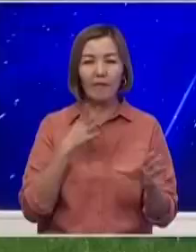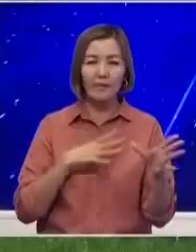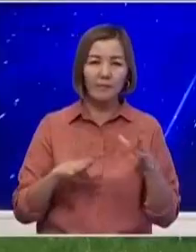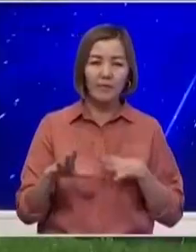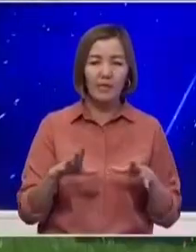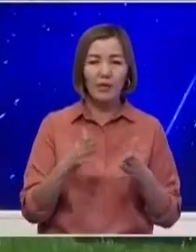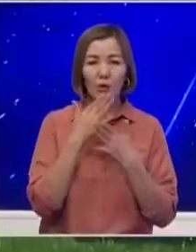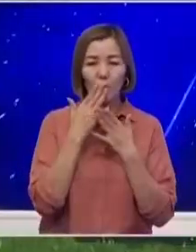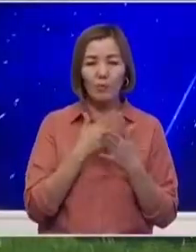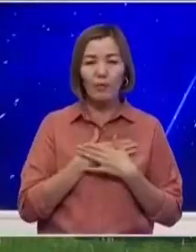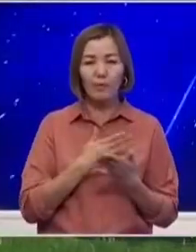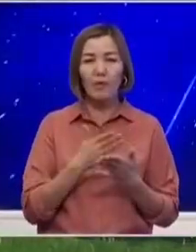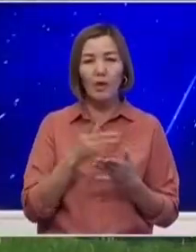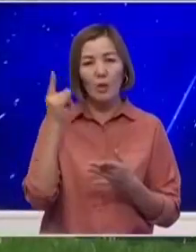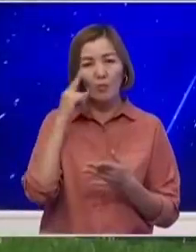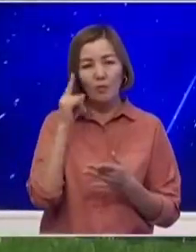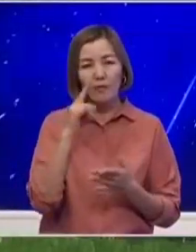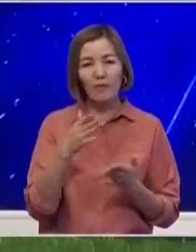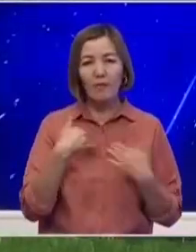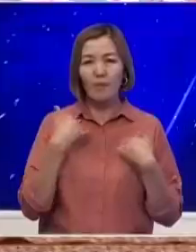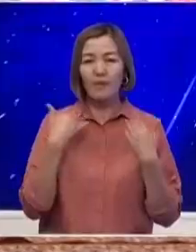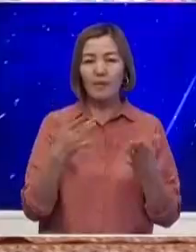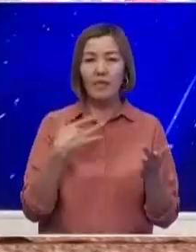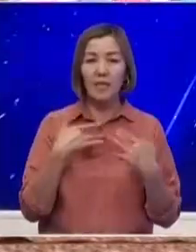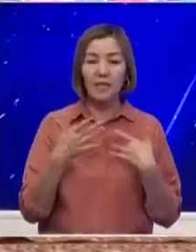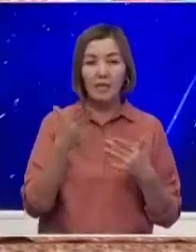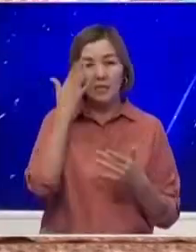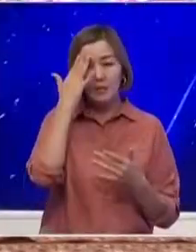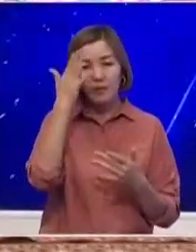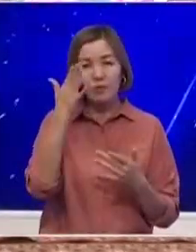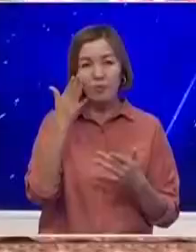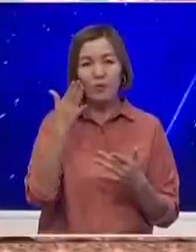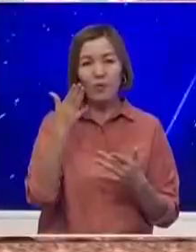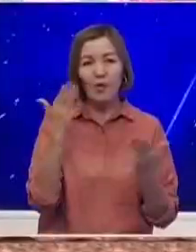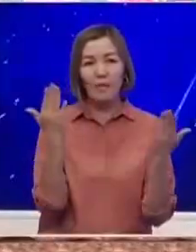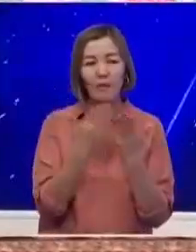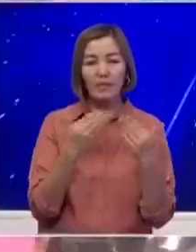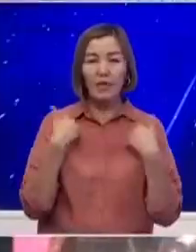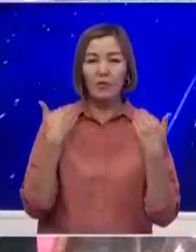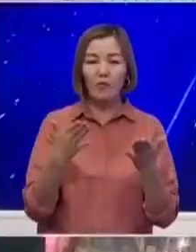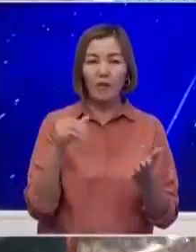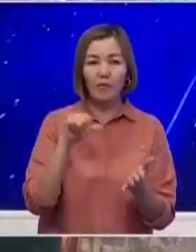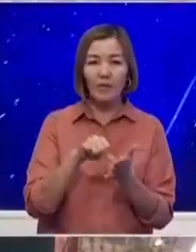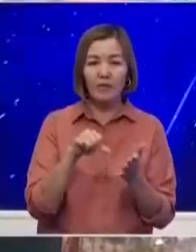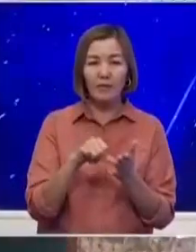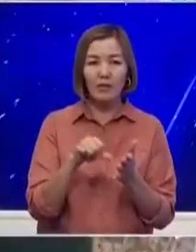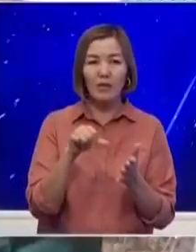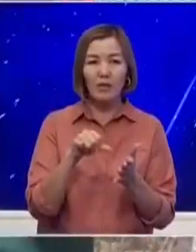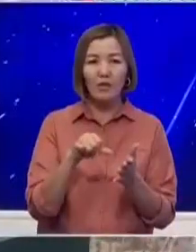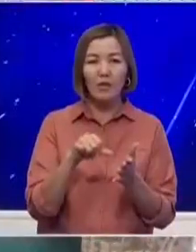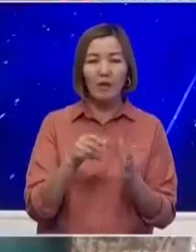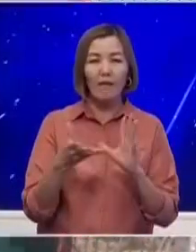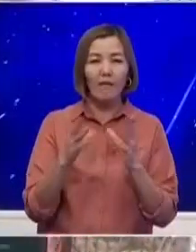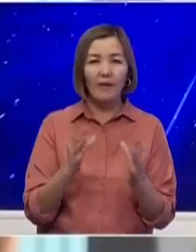отрывков любимых мультфильмов. Ребята смогли показать свои театральные способности в небольших постановках. В представлении принял участие также